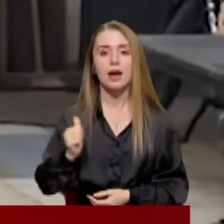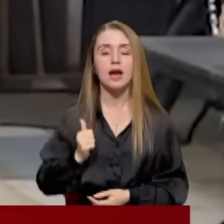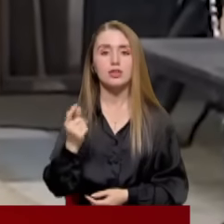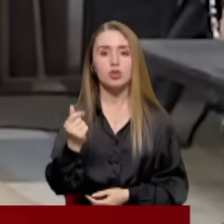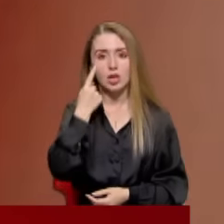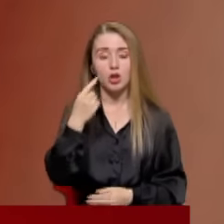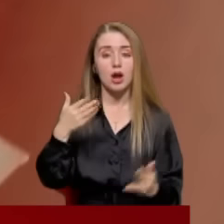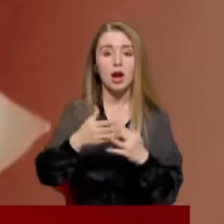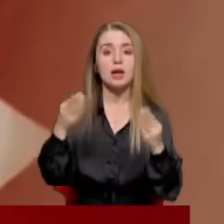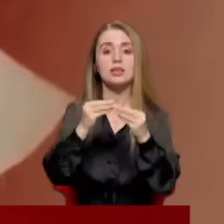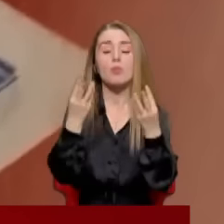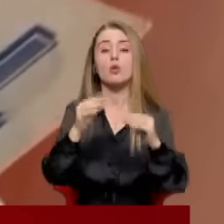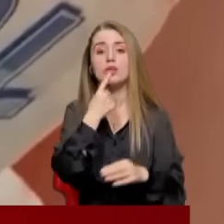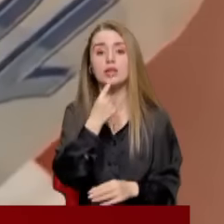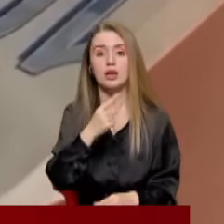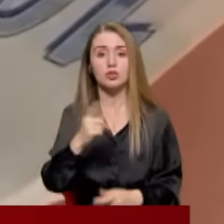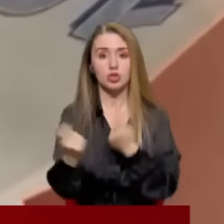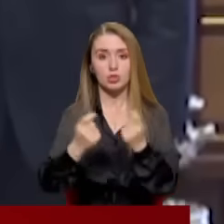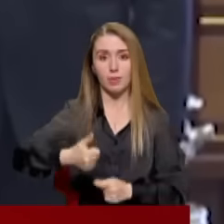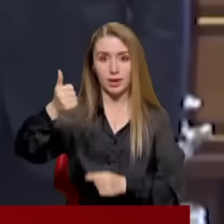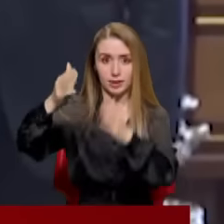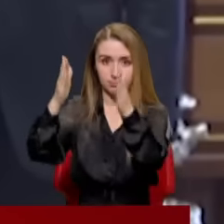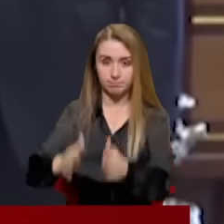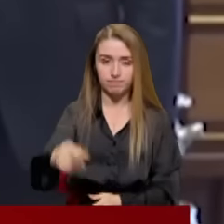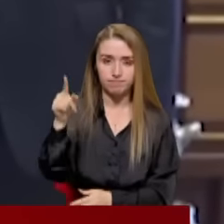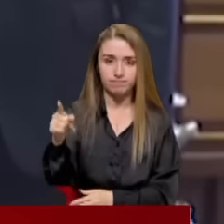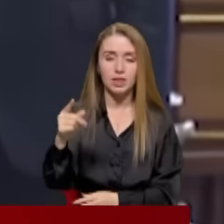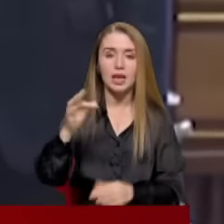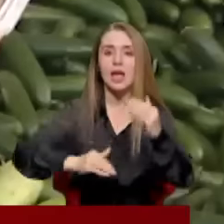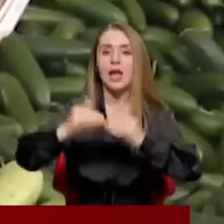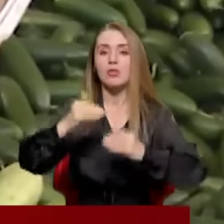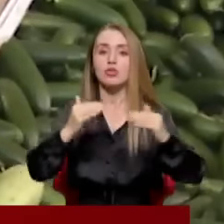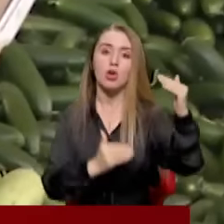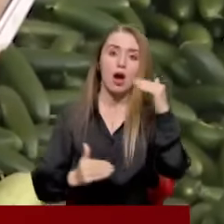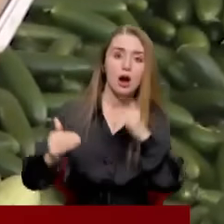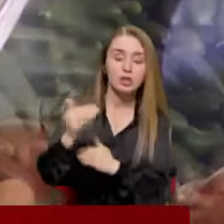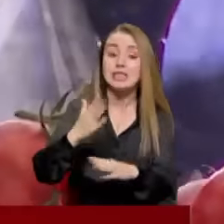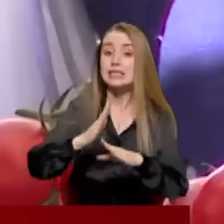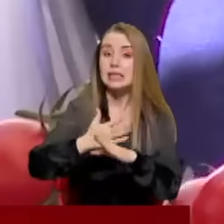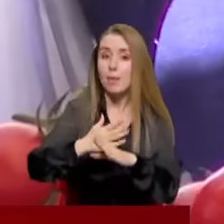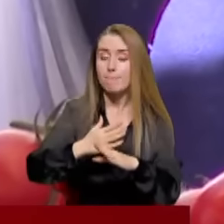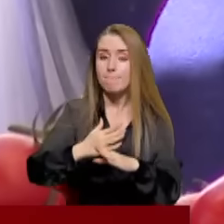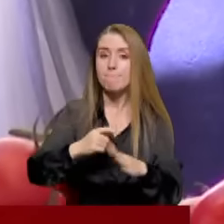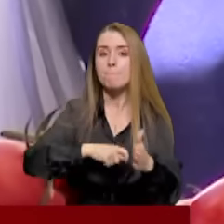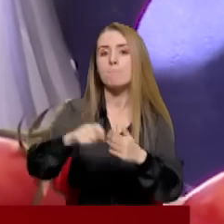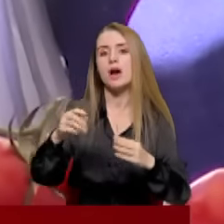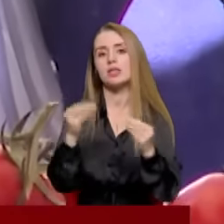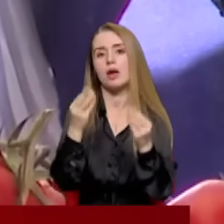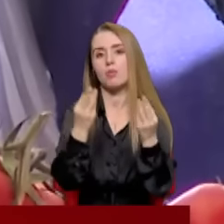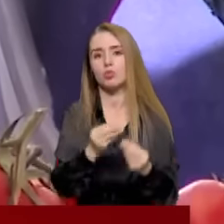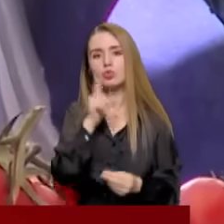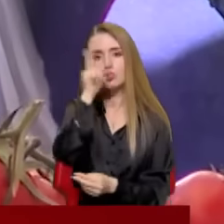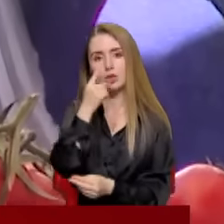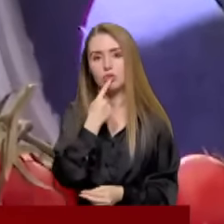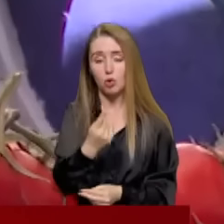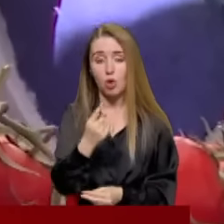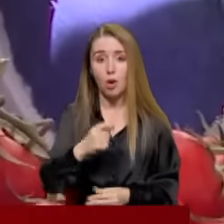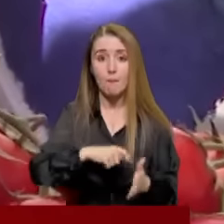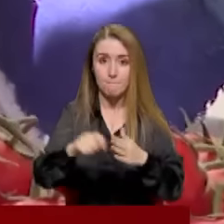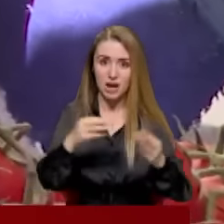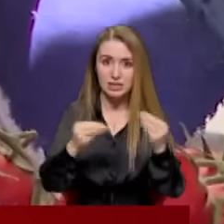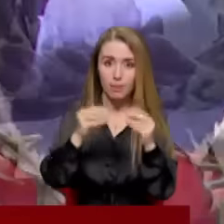ücretli ara zam olmayacak diyen Çalışma Bakanı Vedat Işıkhan, enflasyon artışını da ücretlere yapılan zamma bağladı. Maaşlara zam